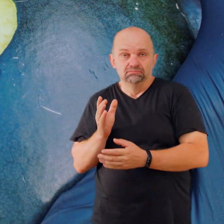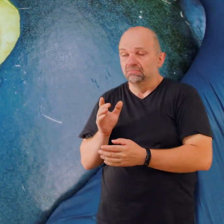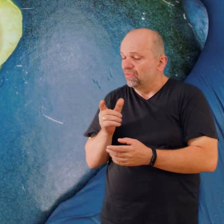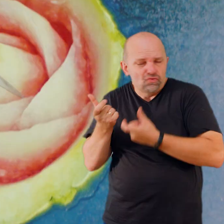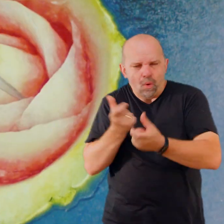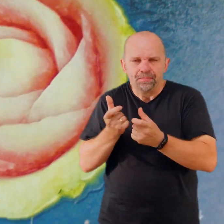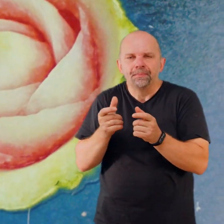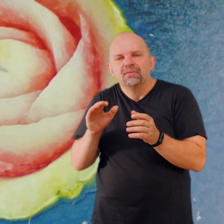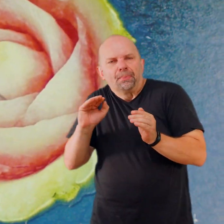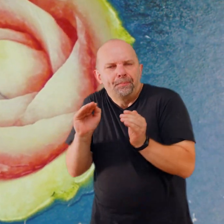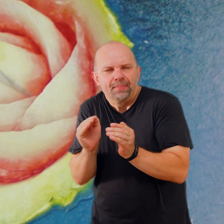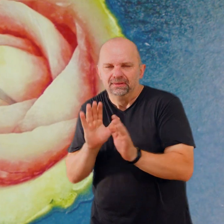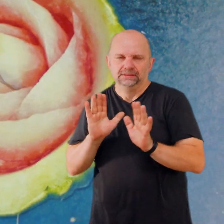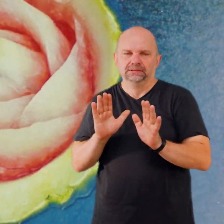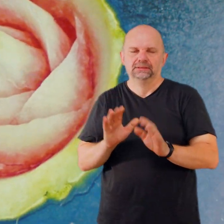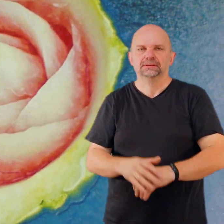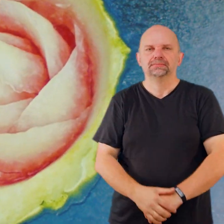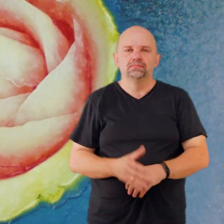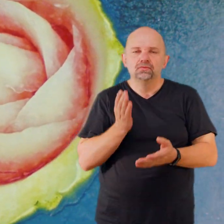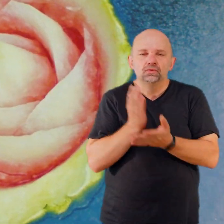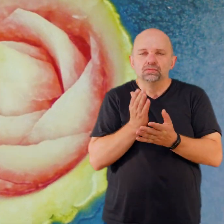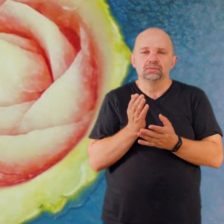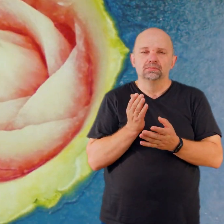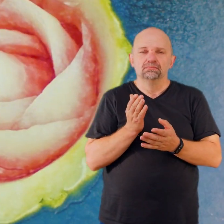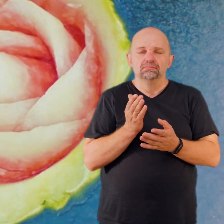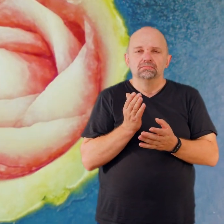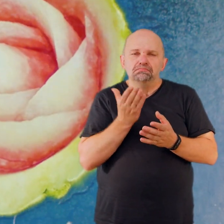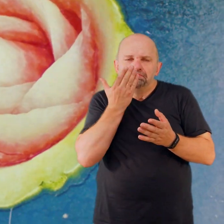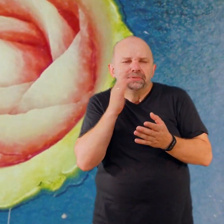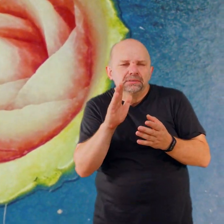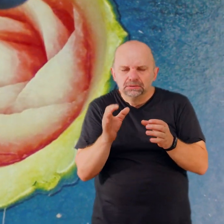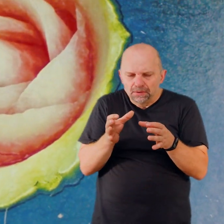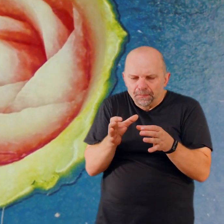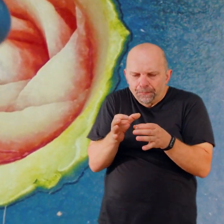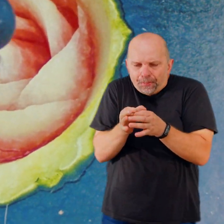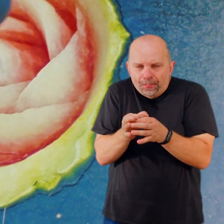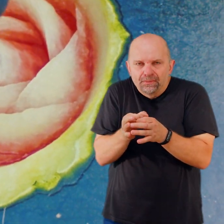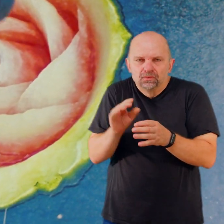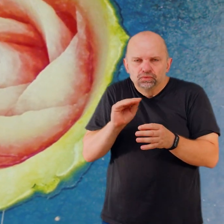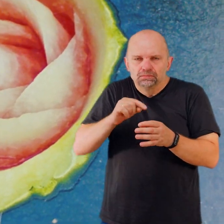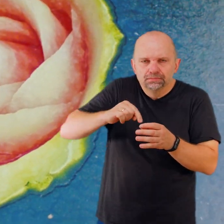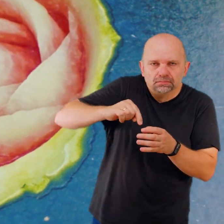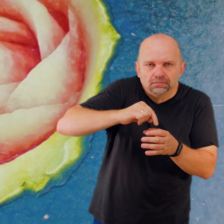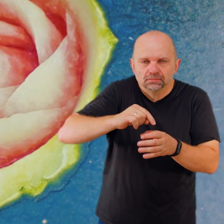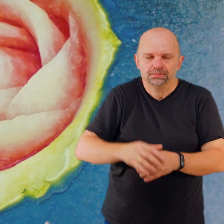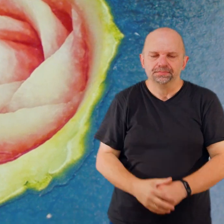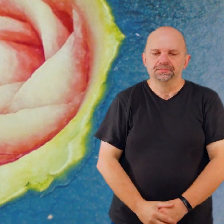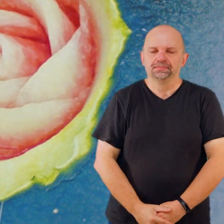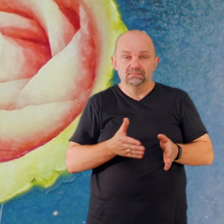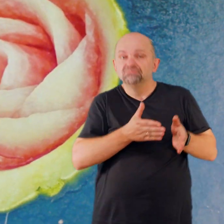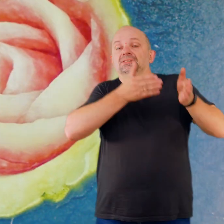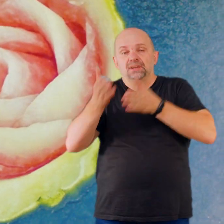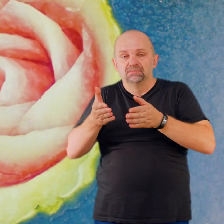Obkręcamy delikatnie arbuzę. Praktycznie już mamy prawie pączek naszej różyczki gotowy. Szukamy sobie płatków zewnętrznych. Czyli